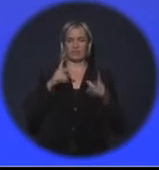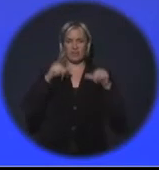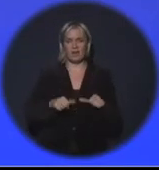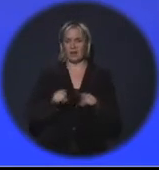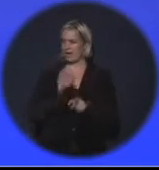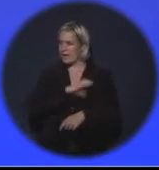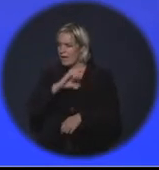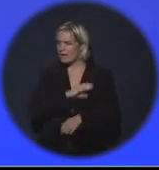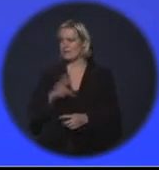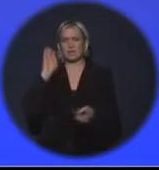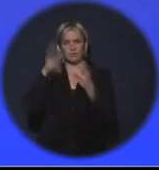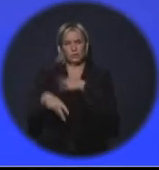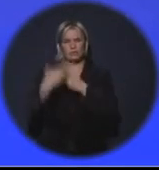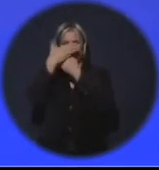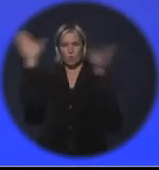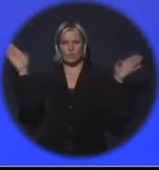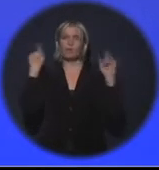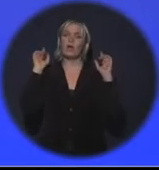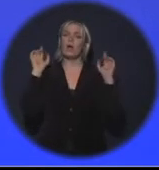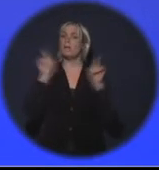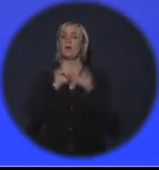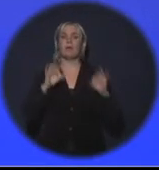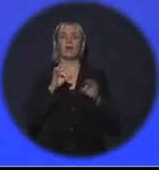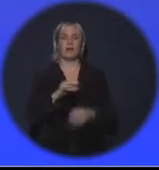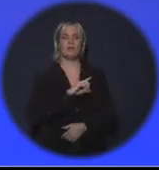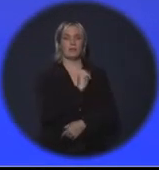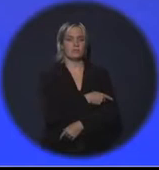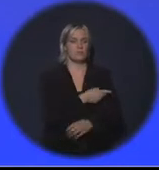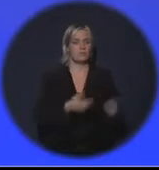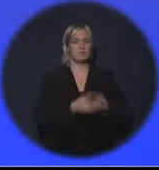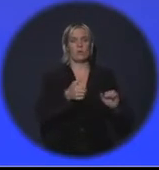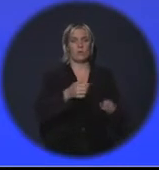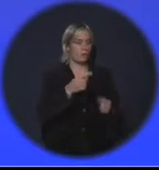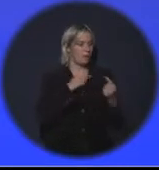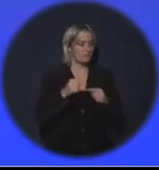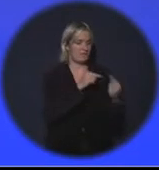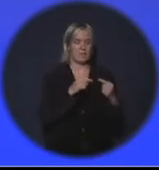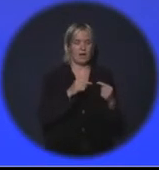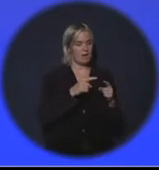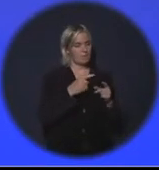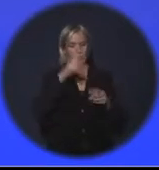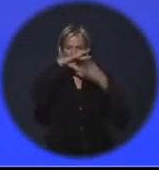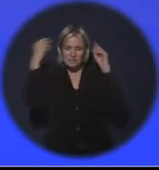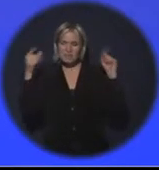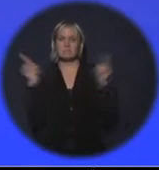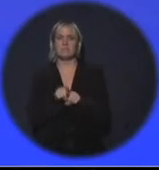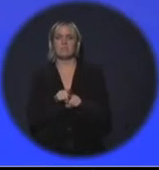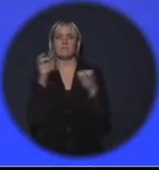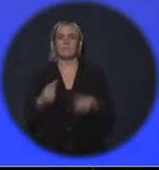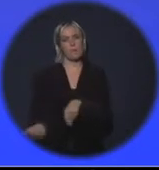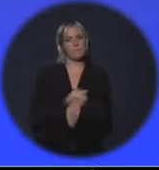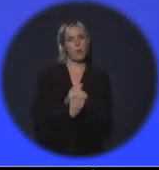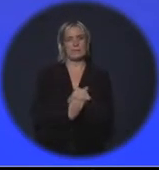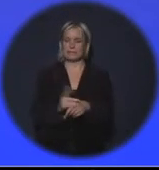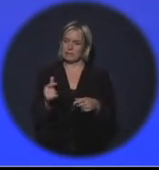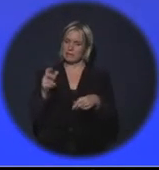d'ouverture et de transparence que le débat national sur la transition énergétique. Je souhaite que le politique garde la main